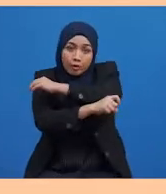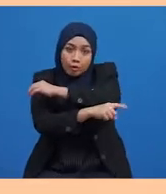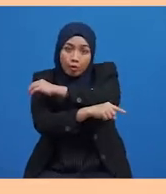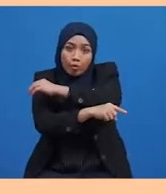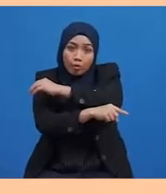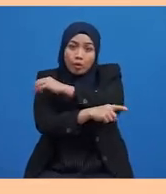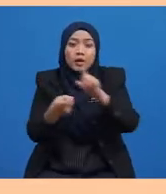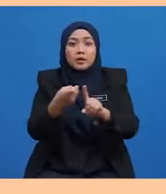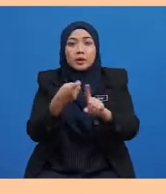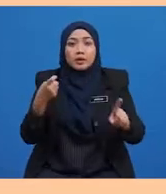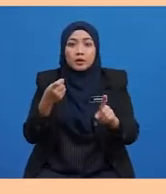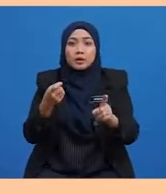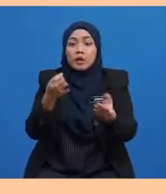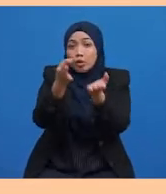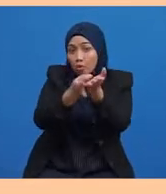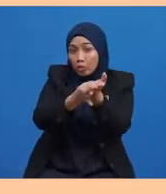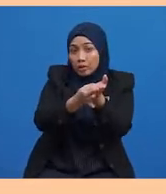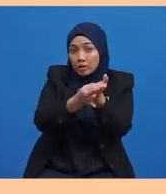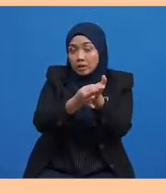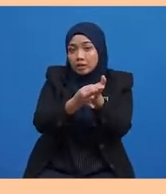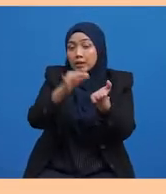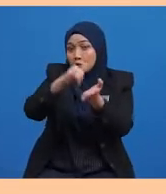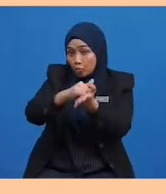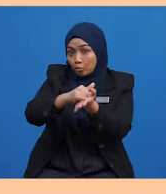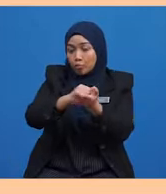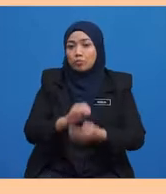duit siling tersebut?